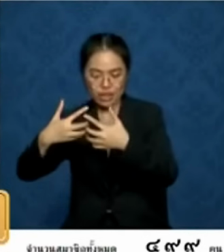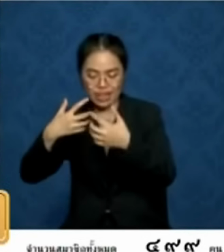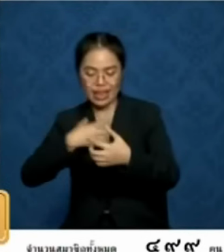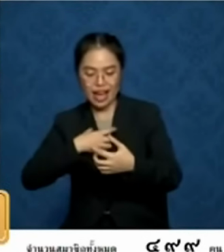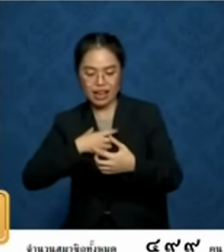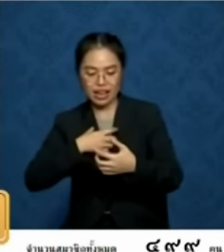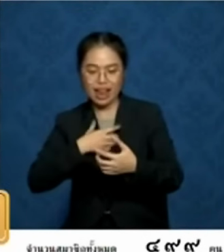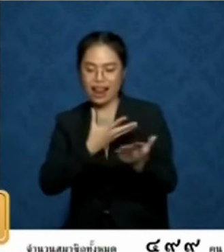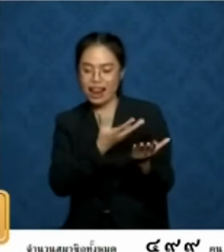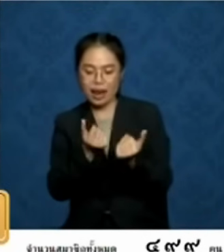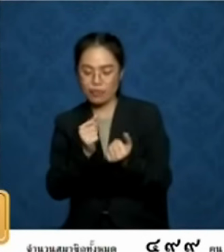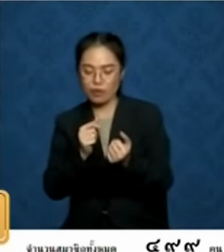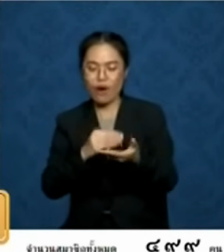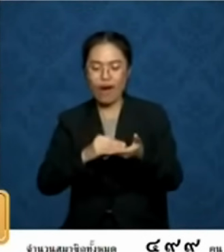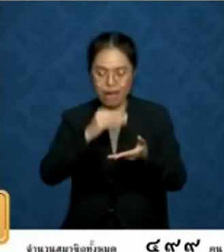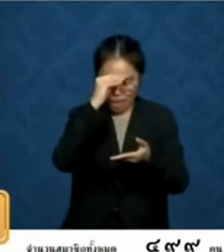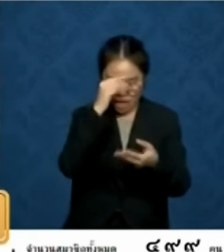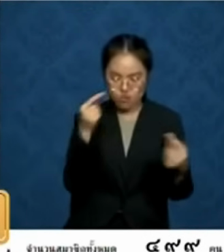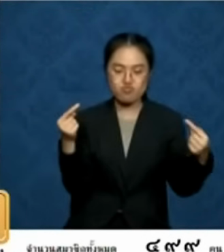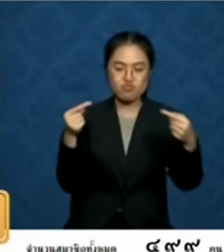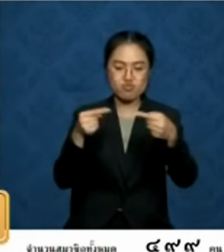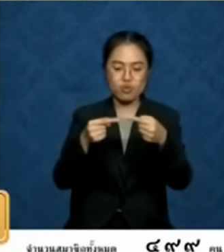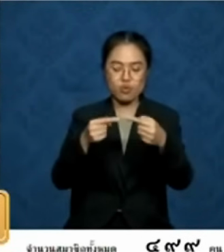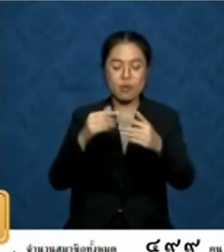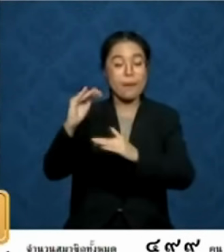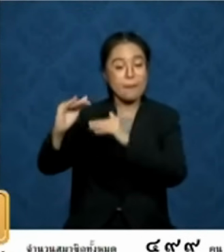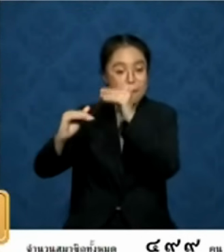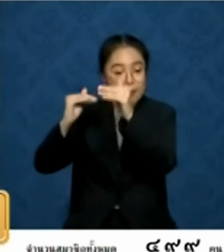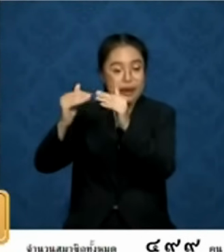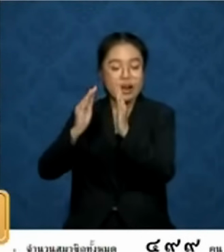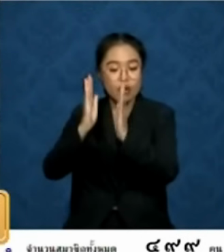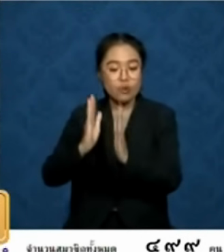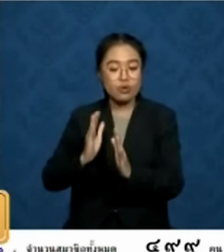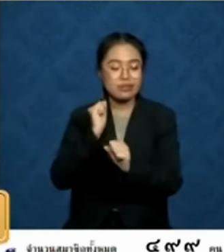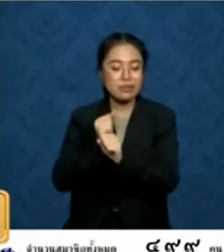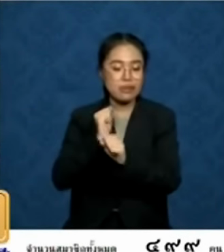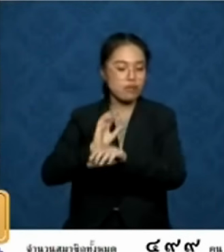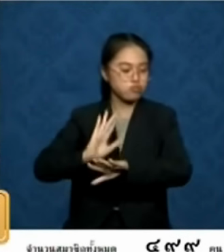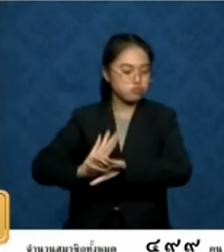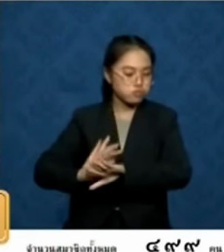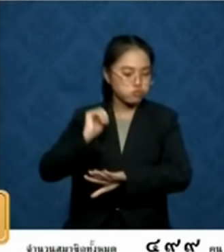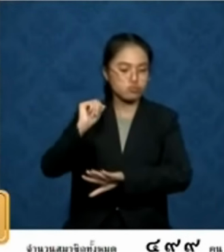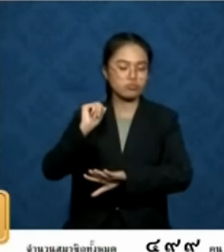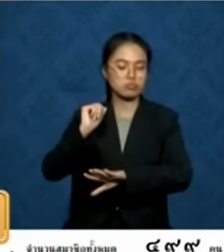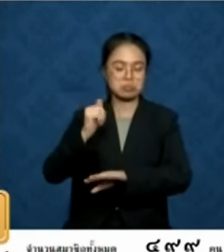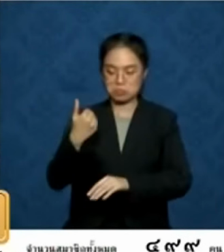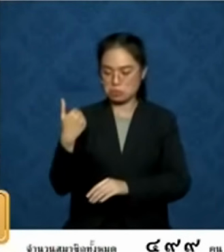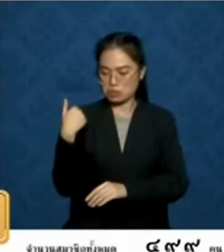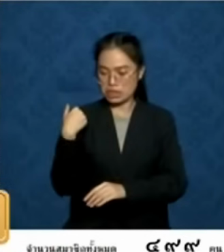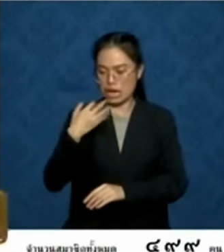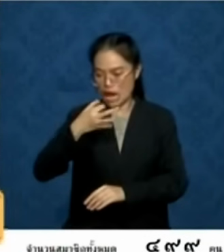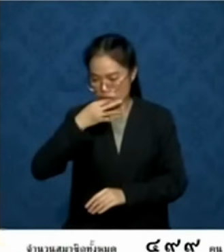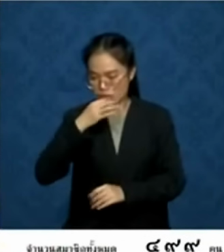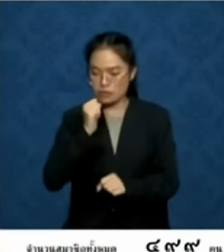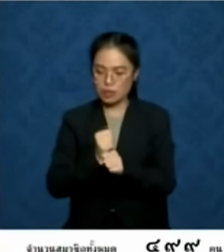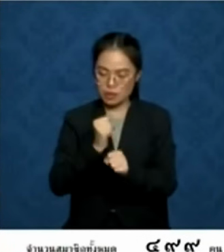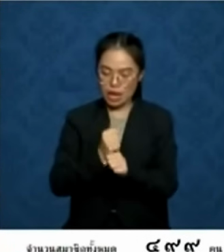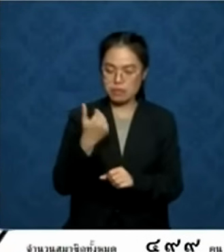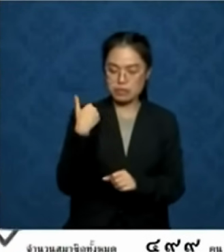13,520 คนรวมทั้งพัฒนาแรงงานให้มีทักษะและสมรรถนะสูงและมีงานทำไม่น้อยกว่า